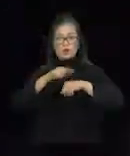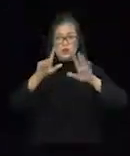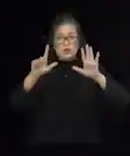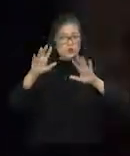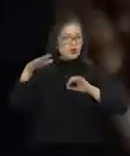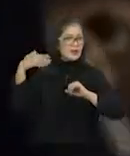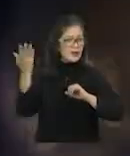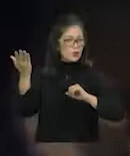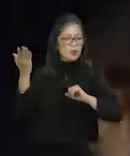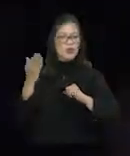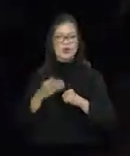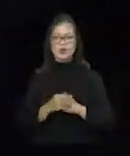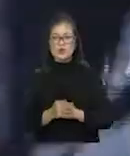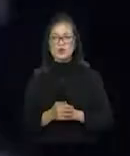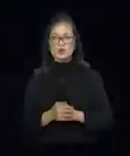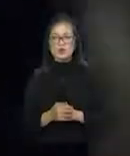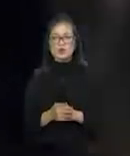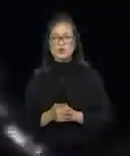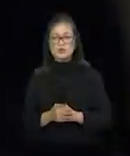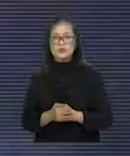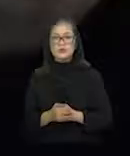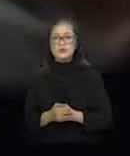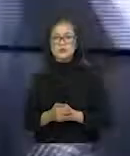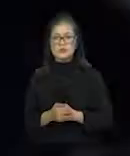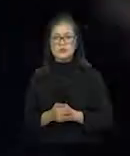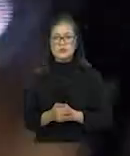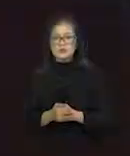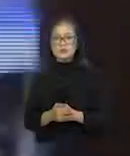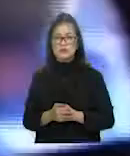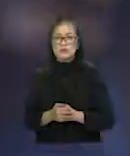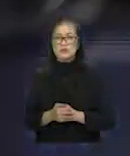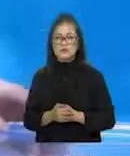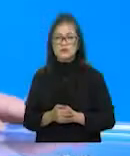2021. Dari Jakarta, Hilmi Sajangbati, iNews, melaporkan.